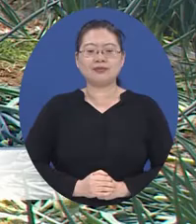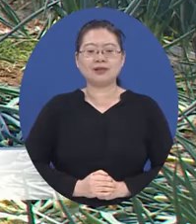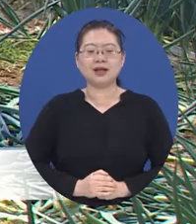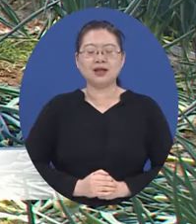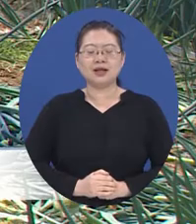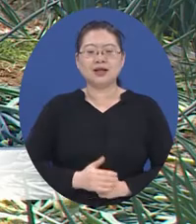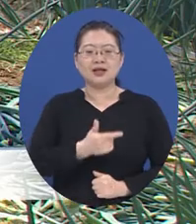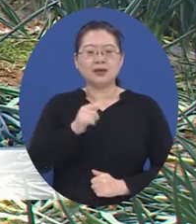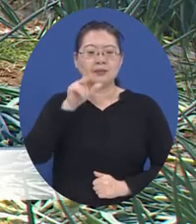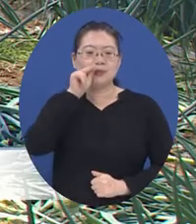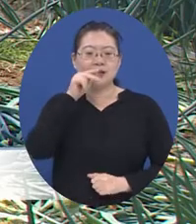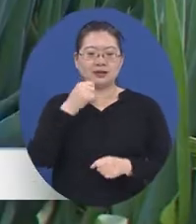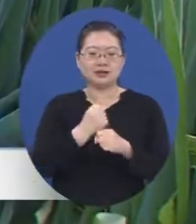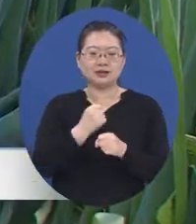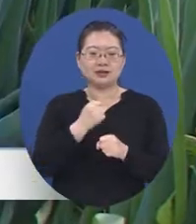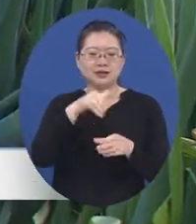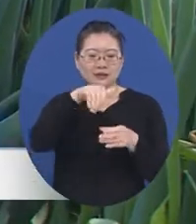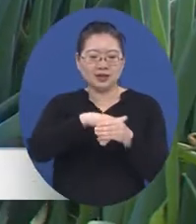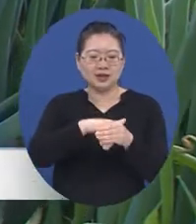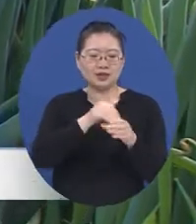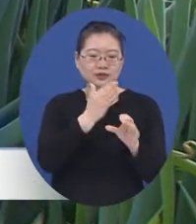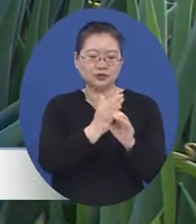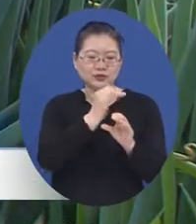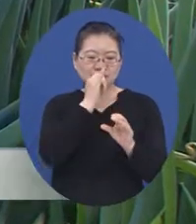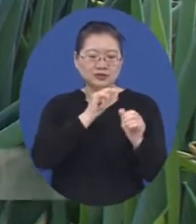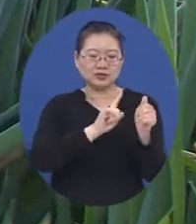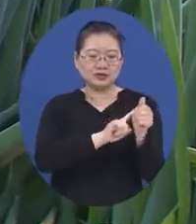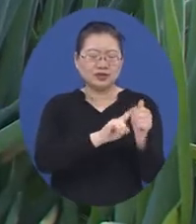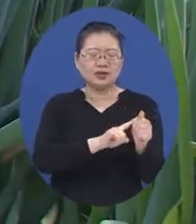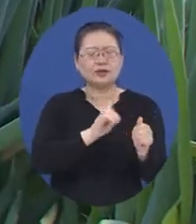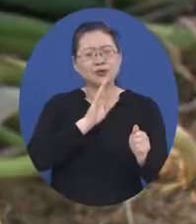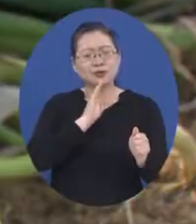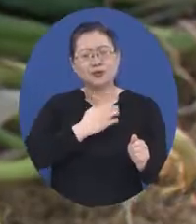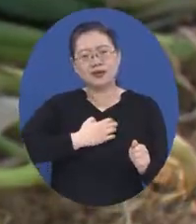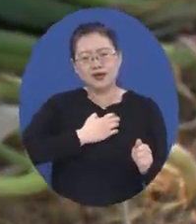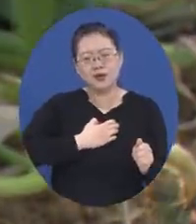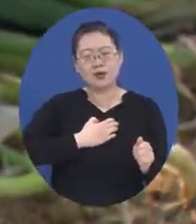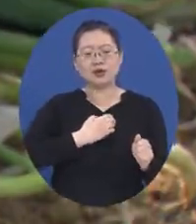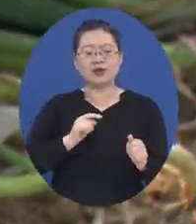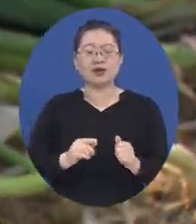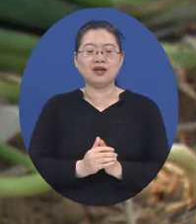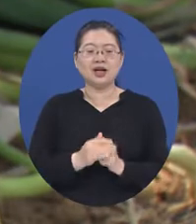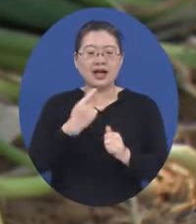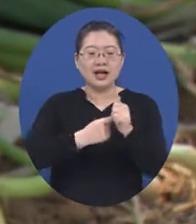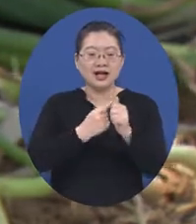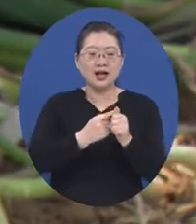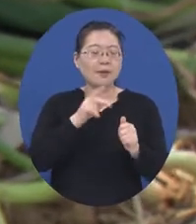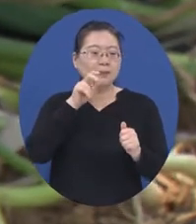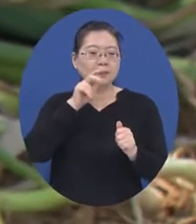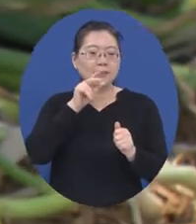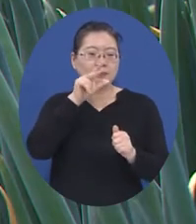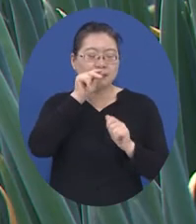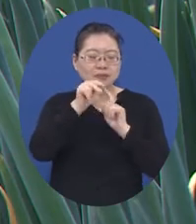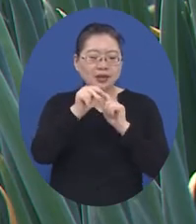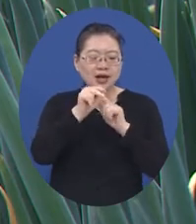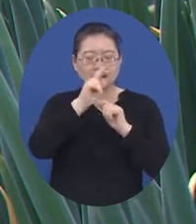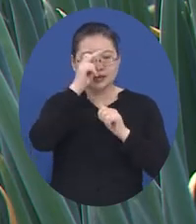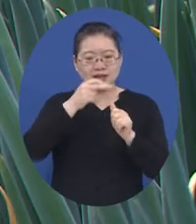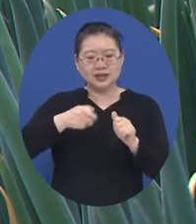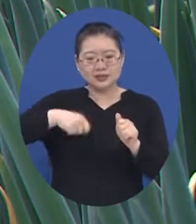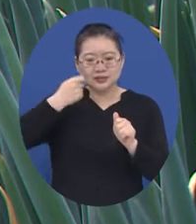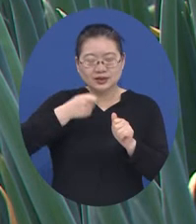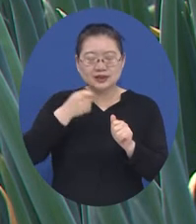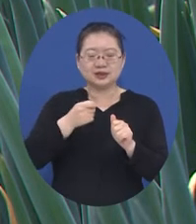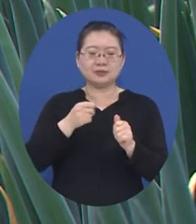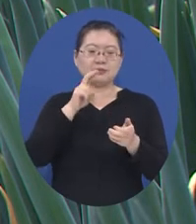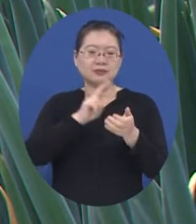대파를 재배하는 정윤수 씨는 요즘 속이 타 들어갑니다. 친환경 급식용으로 10톤을 납품할 예정이었는데 계약이